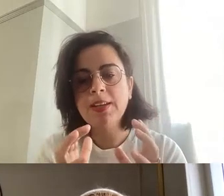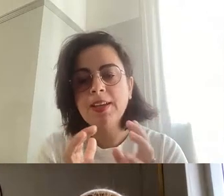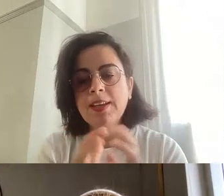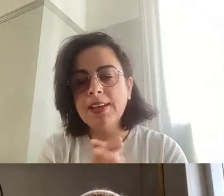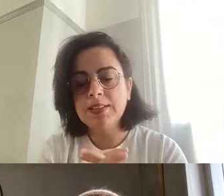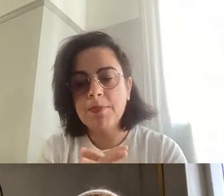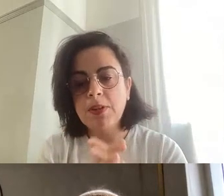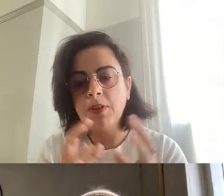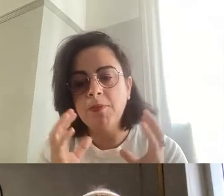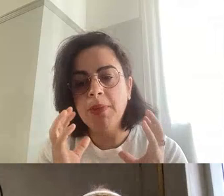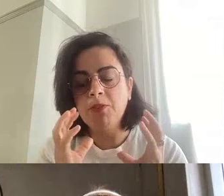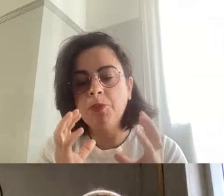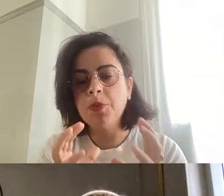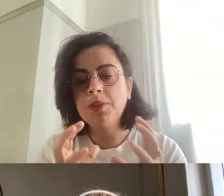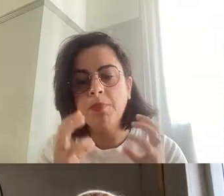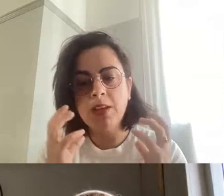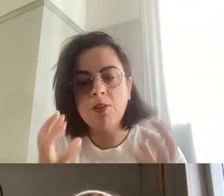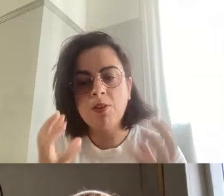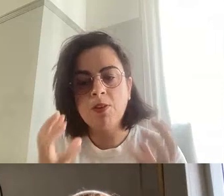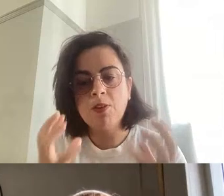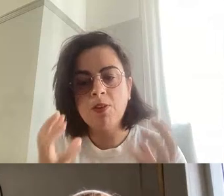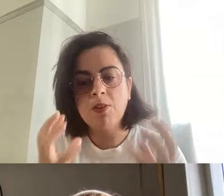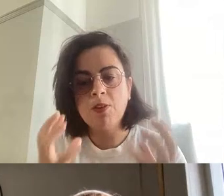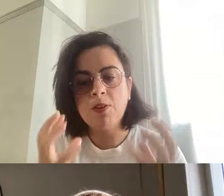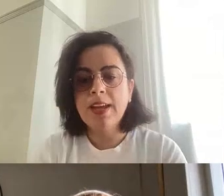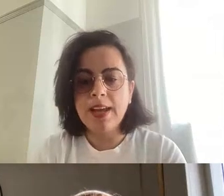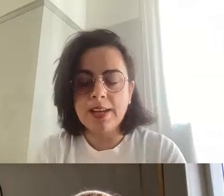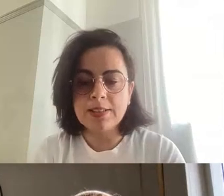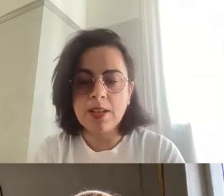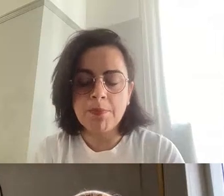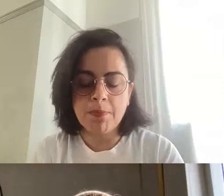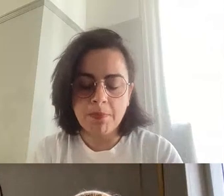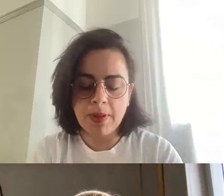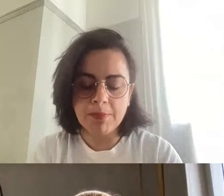skapa mer sammanhållen vård, mer av kluster